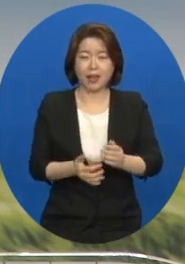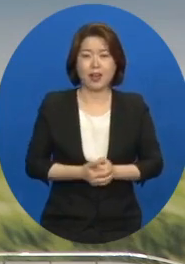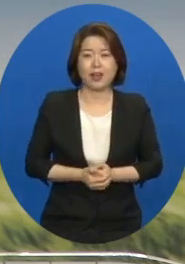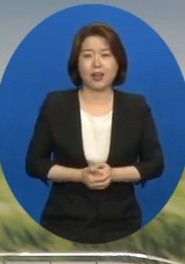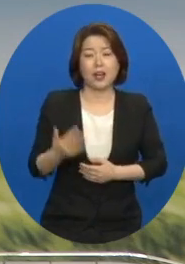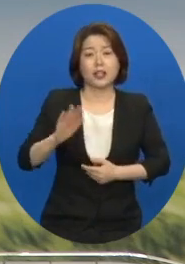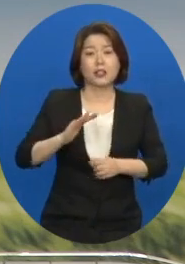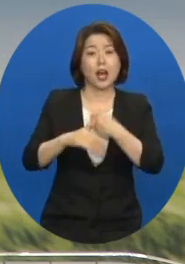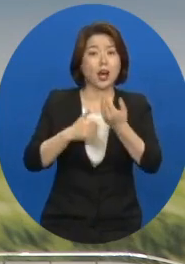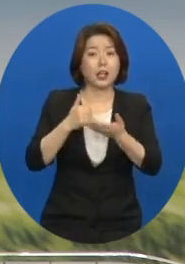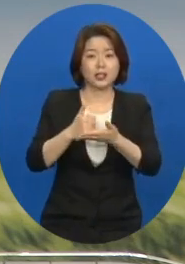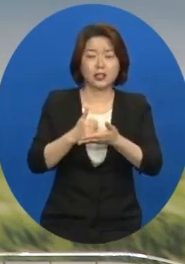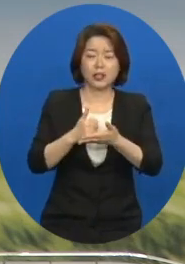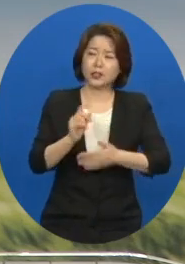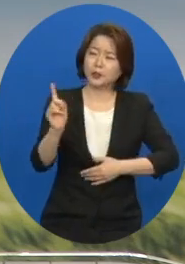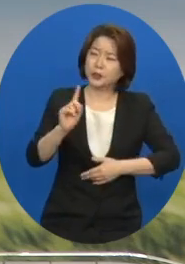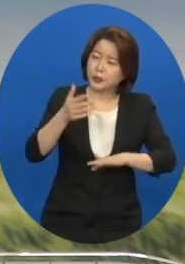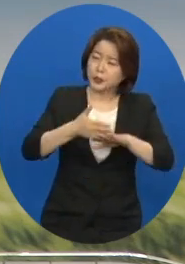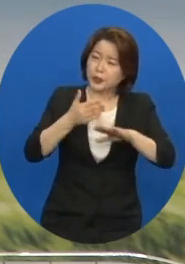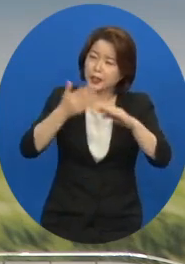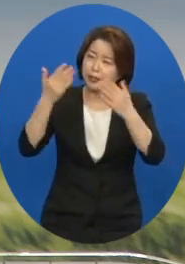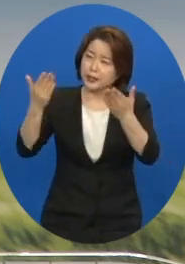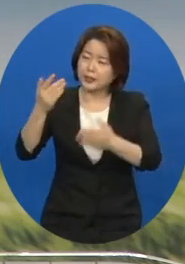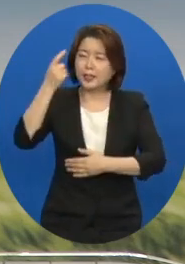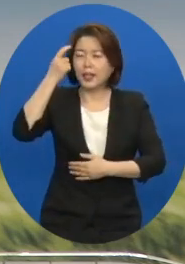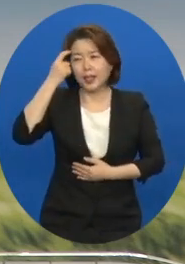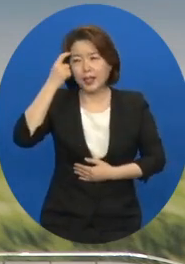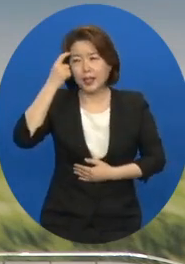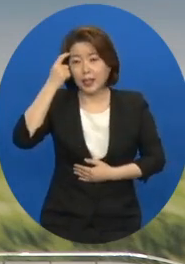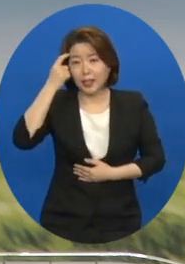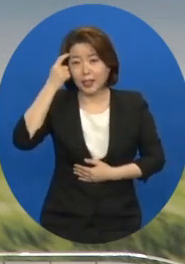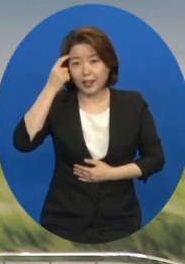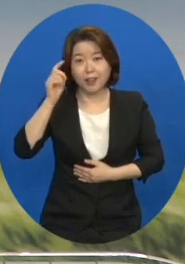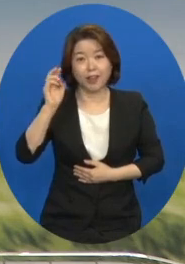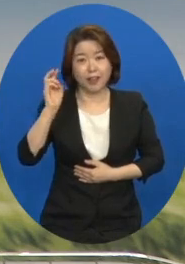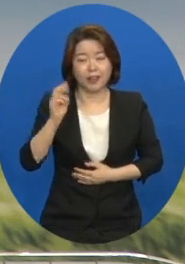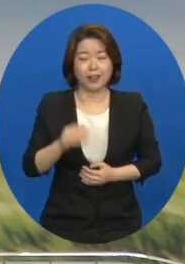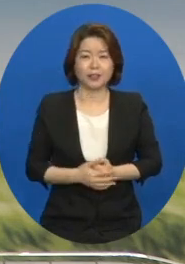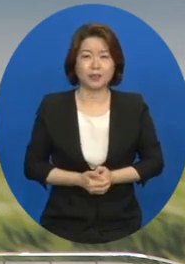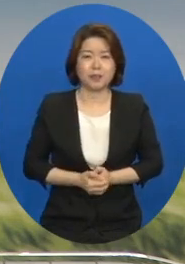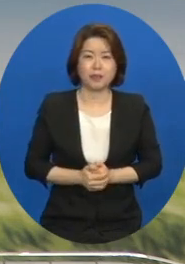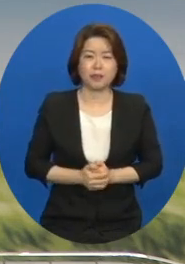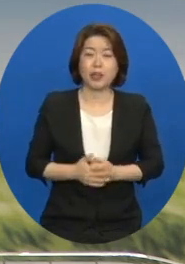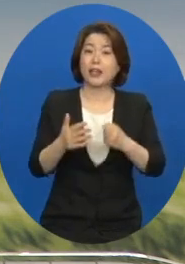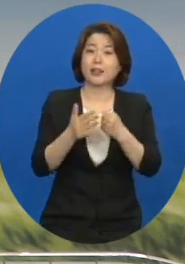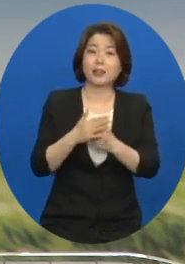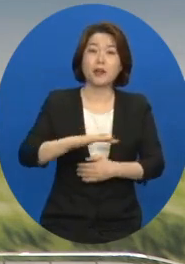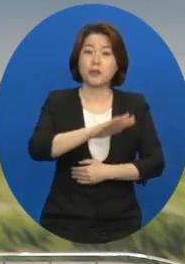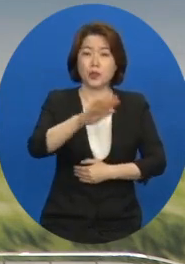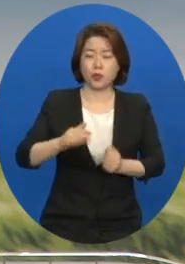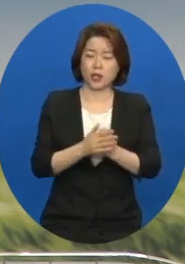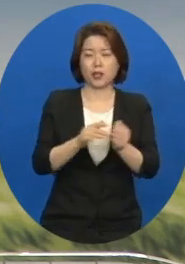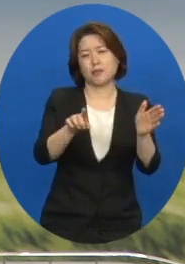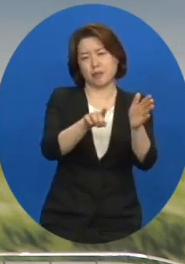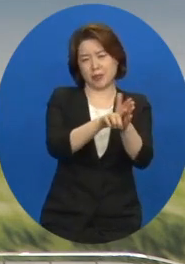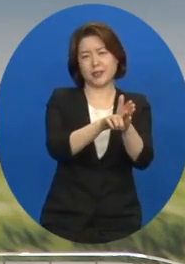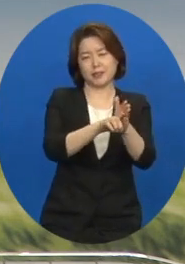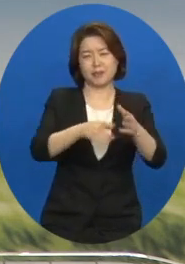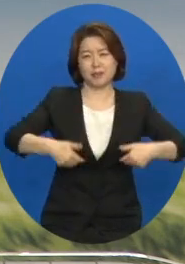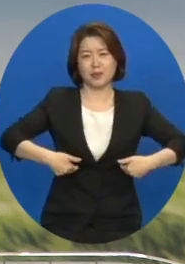그런데 하나님께 무슨 감사할 게 있나 싶기도 합니다. 그래서 우리에게 믿음이 필요한